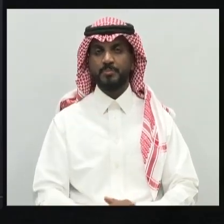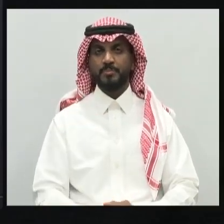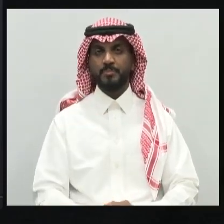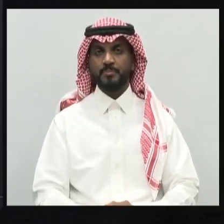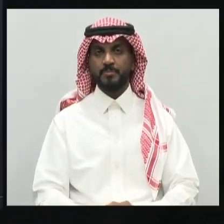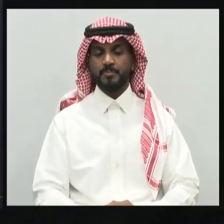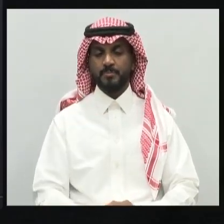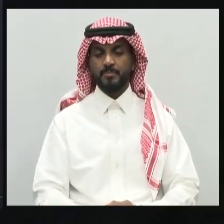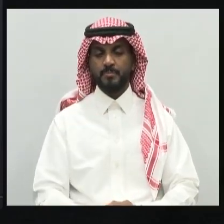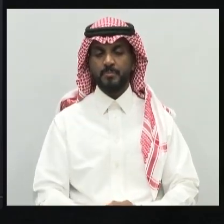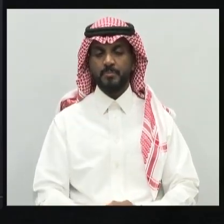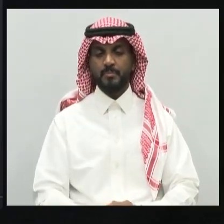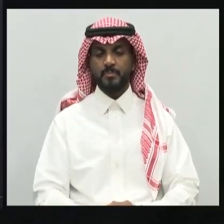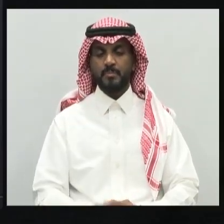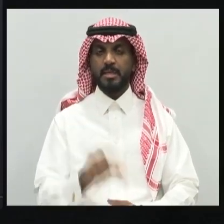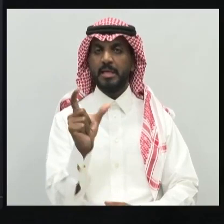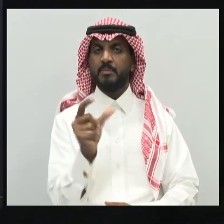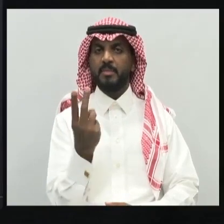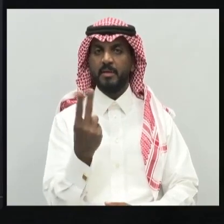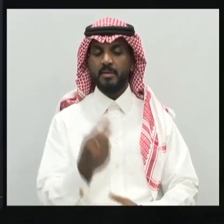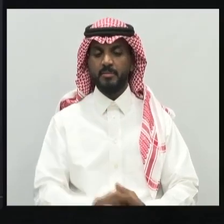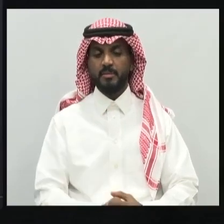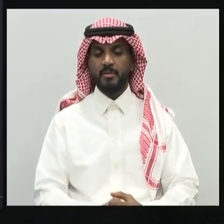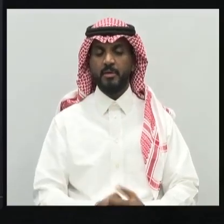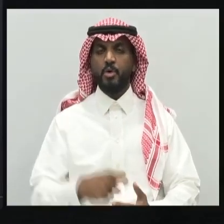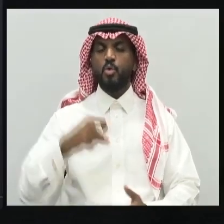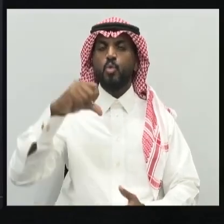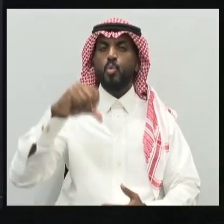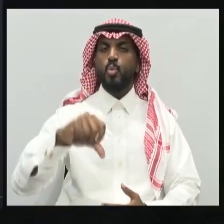احسنتم الكلمه الثانيه وجدان